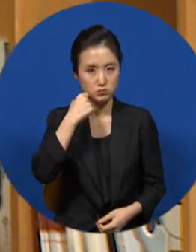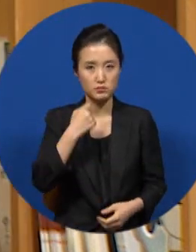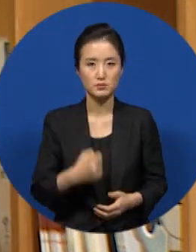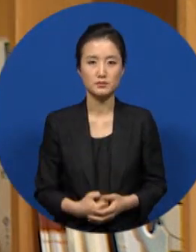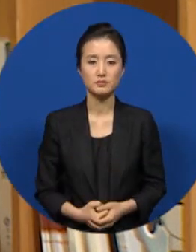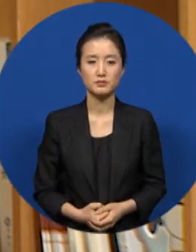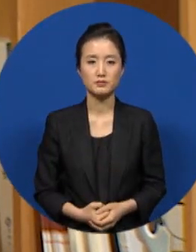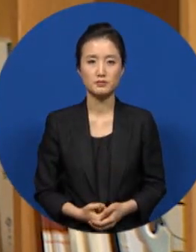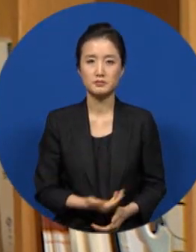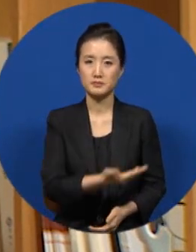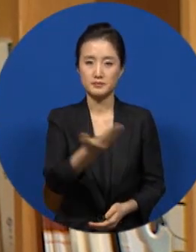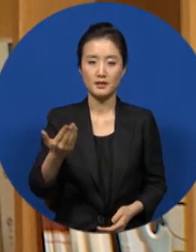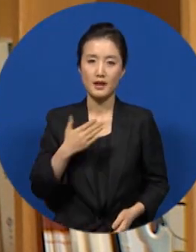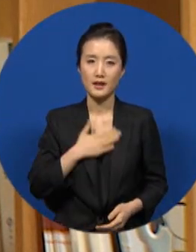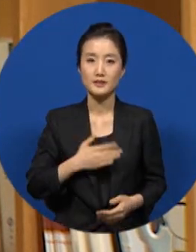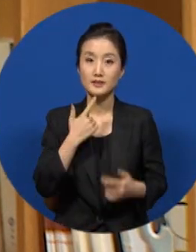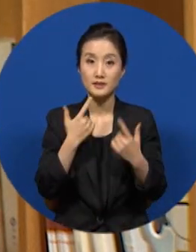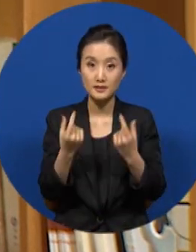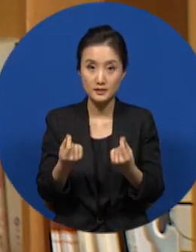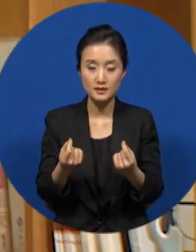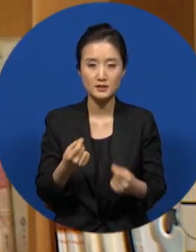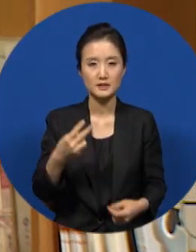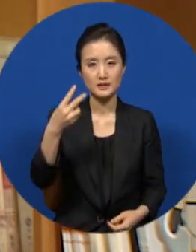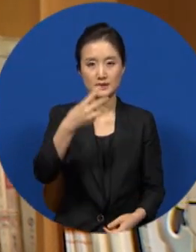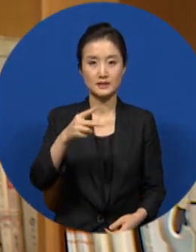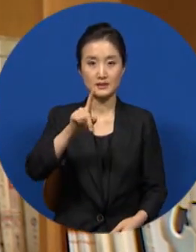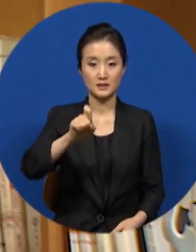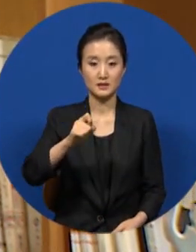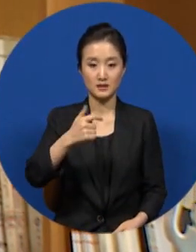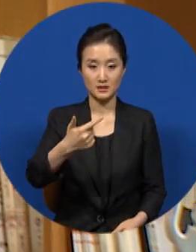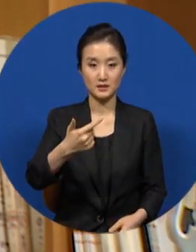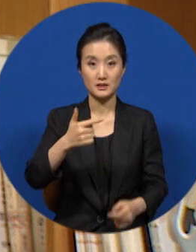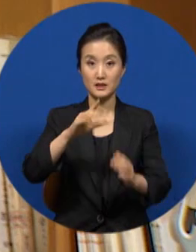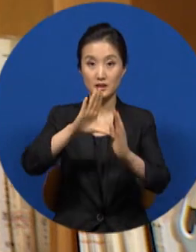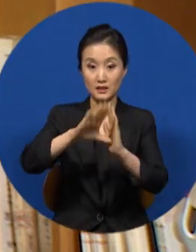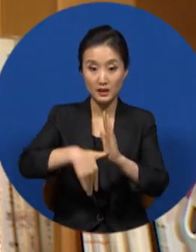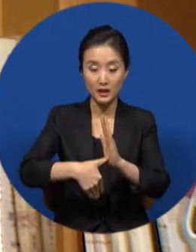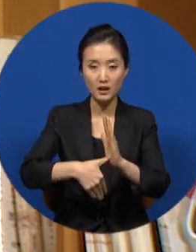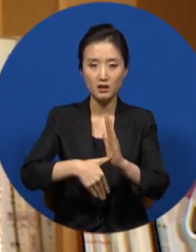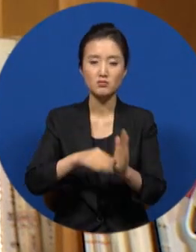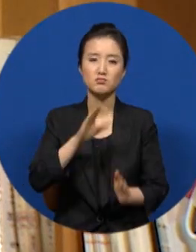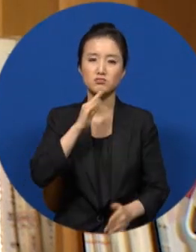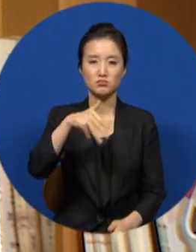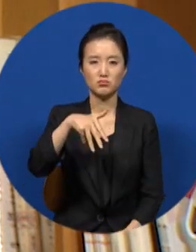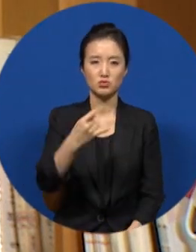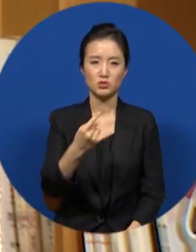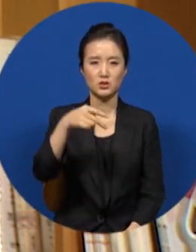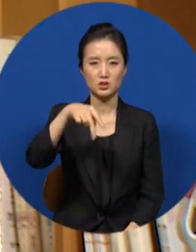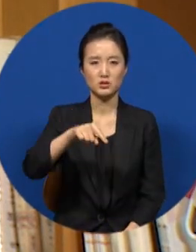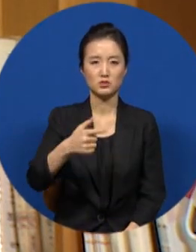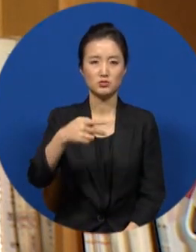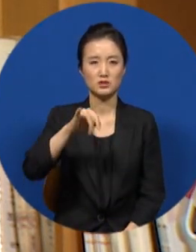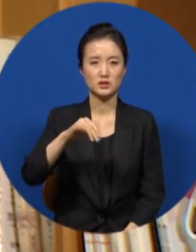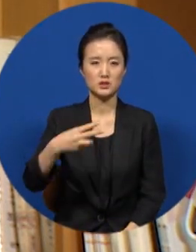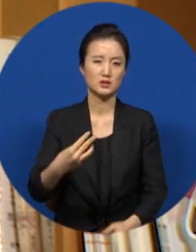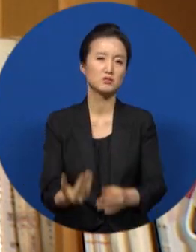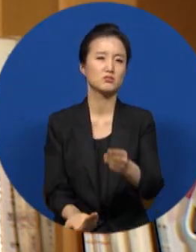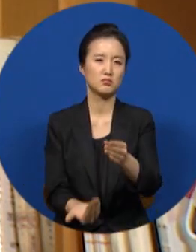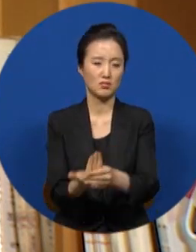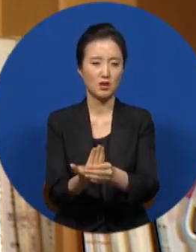그리고 뭐 다 알다시피 2016년도에 대미는 또 제수실 게이트로 아주 장식을 하게 됩니다. 그리고